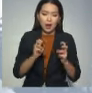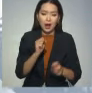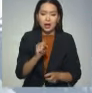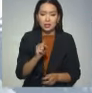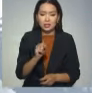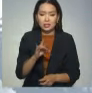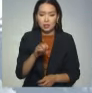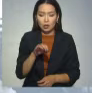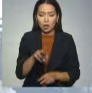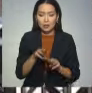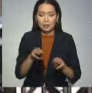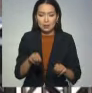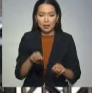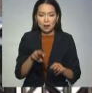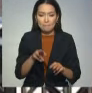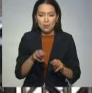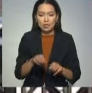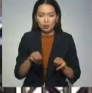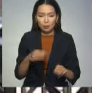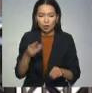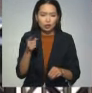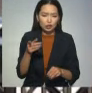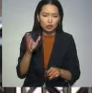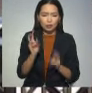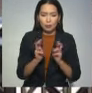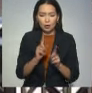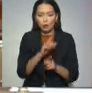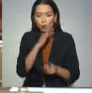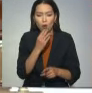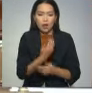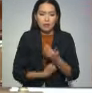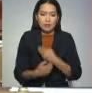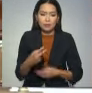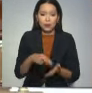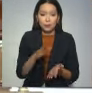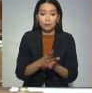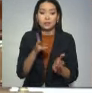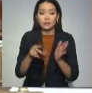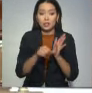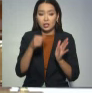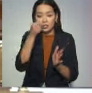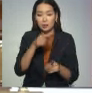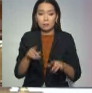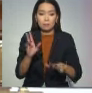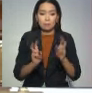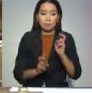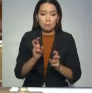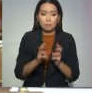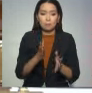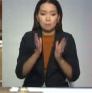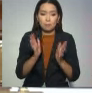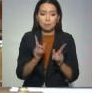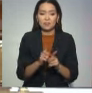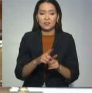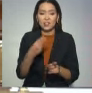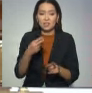Темиртау. Тысячи металлургов и шахтеров которого навсегда остались инвалидами. С 2006 года на предприятии произошло более 20